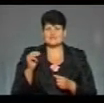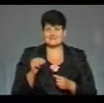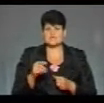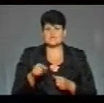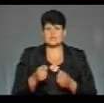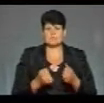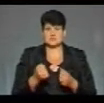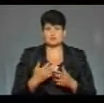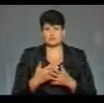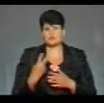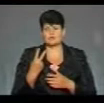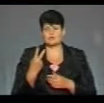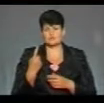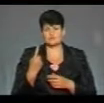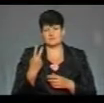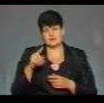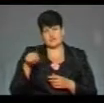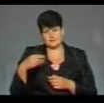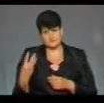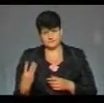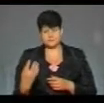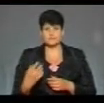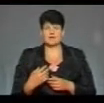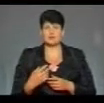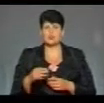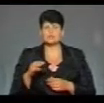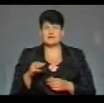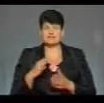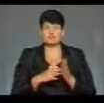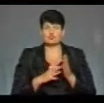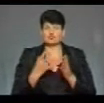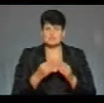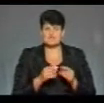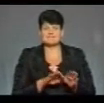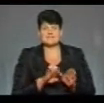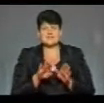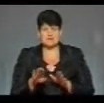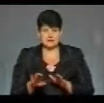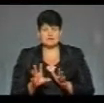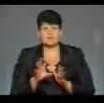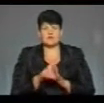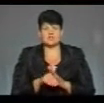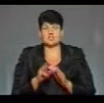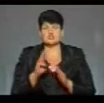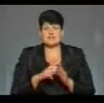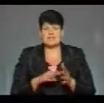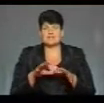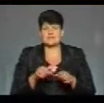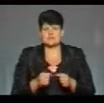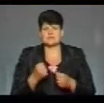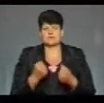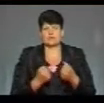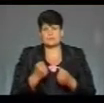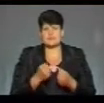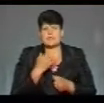400 тисяч таких машин, тобто 2/3. У травні Верховна Рада на 90 днів відклала запровадження штрафів для власників автомобілів на